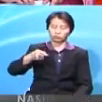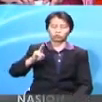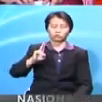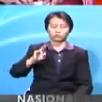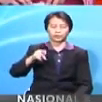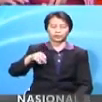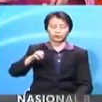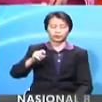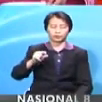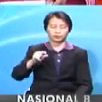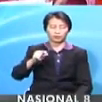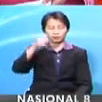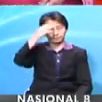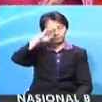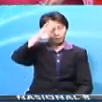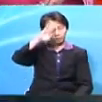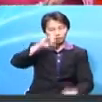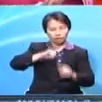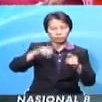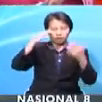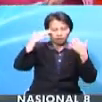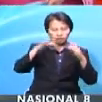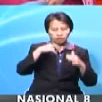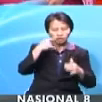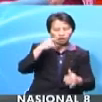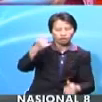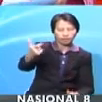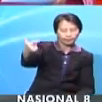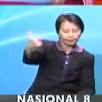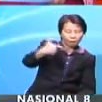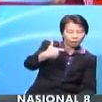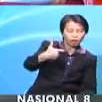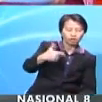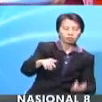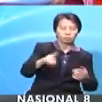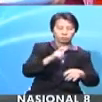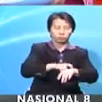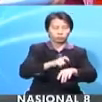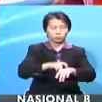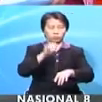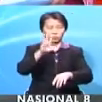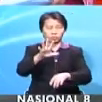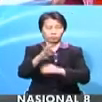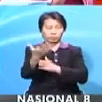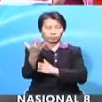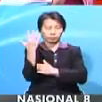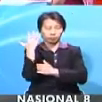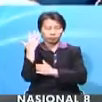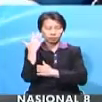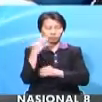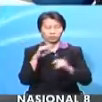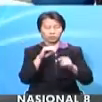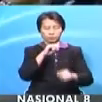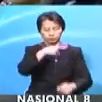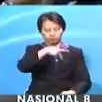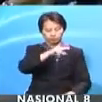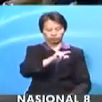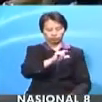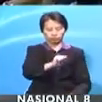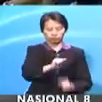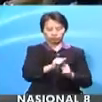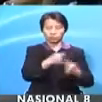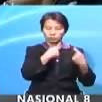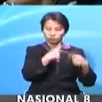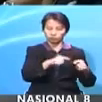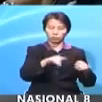bagaimanapun belum dapat dipastikan pihak yang melepaskan tembakan berkenaan kira-kira pukul 5 pagi anggota pasukan gerakan antice